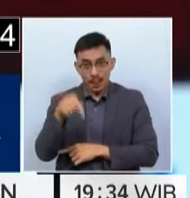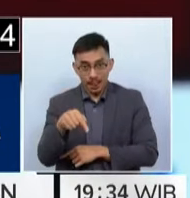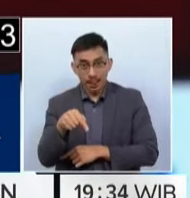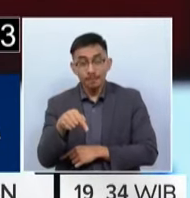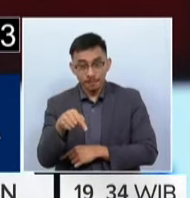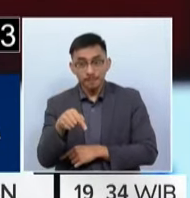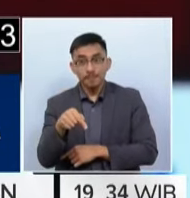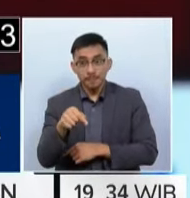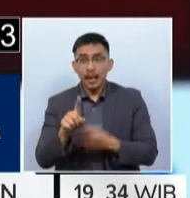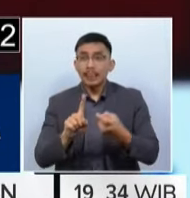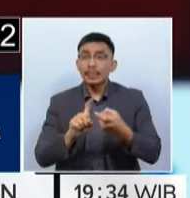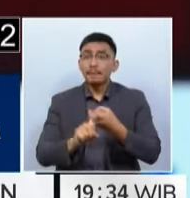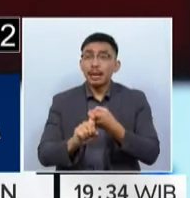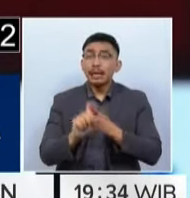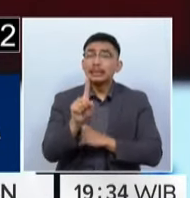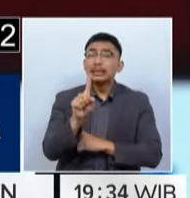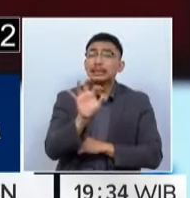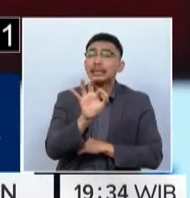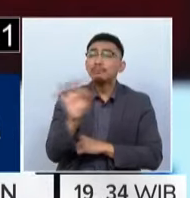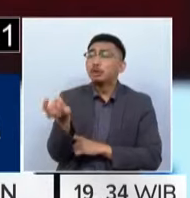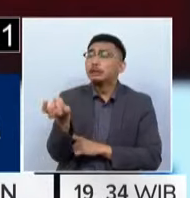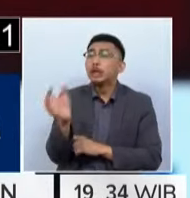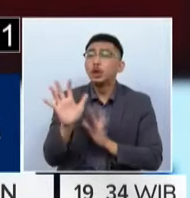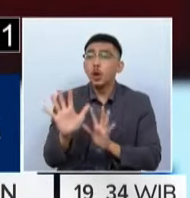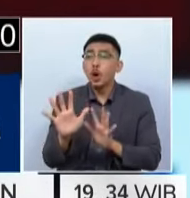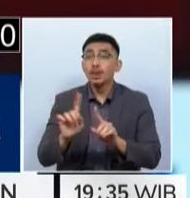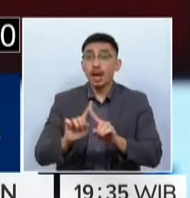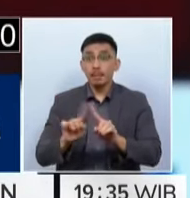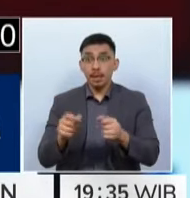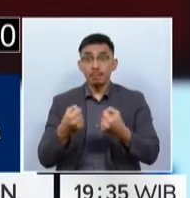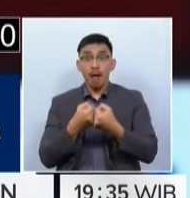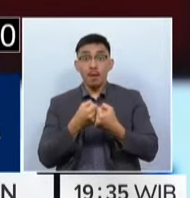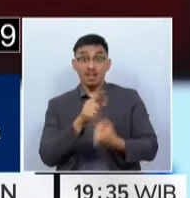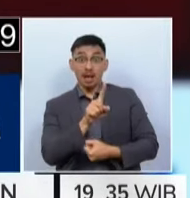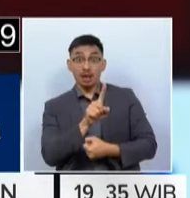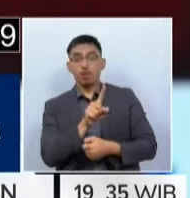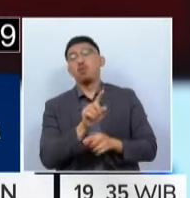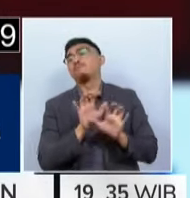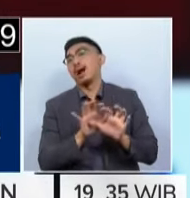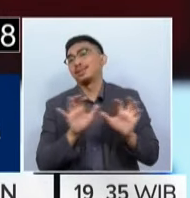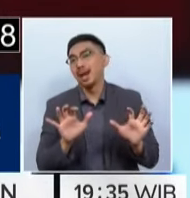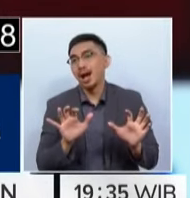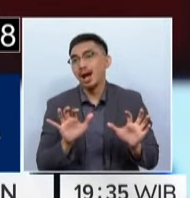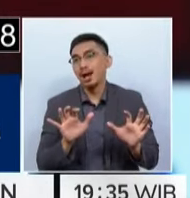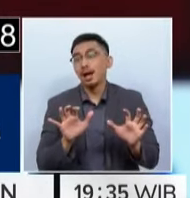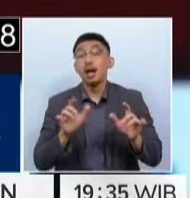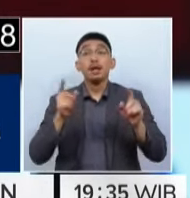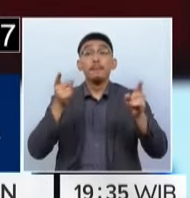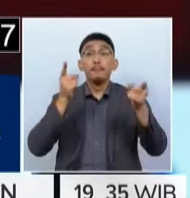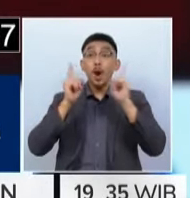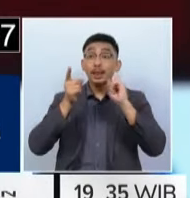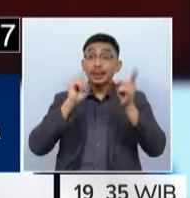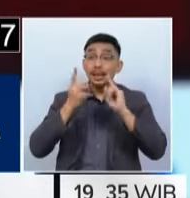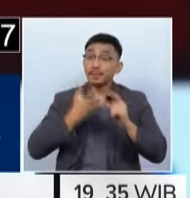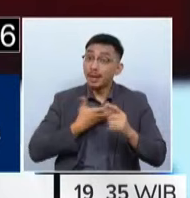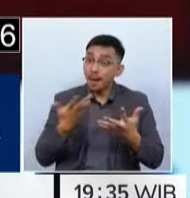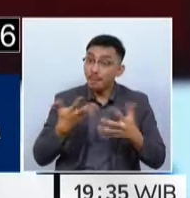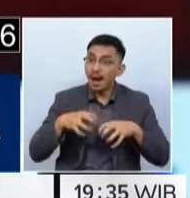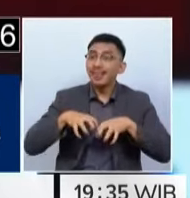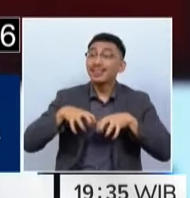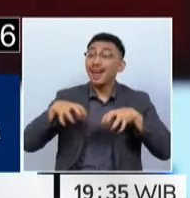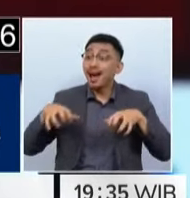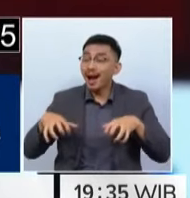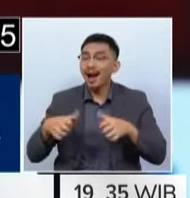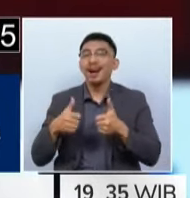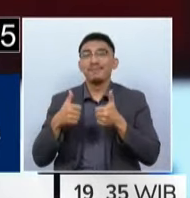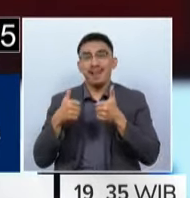terlalu sedikit satu lawan terlalu banyak kita akan menjalankan politik tetangga baik saudara-saudara